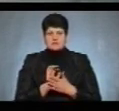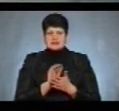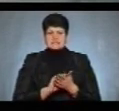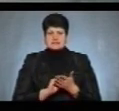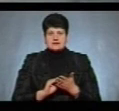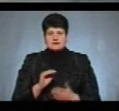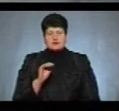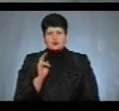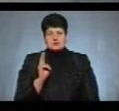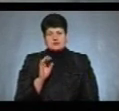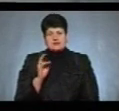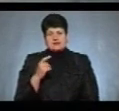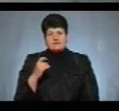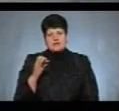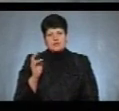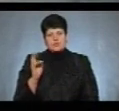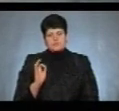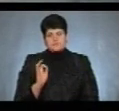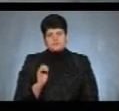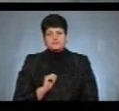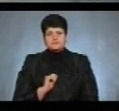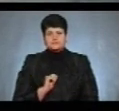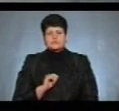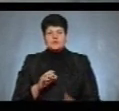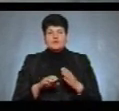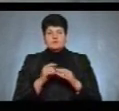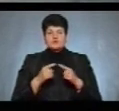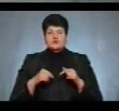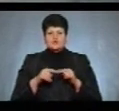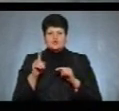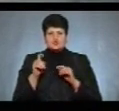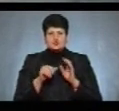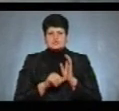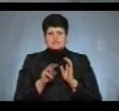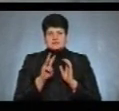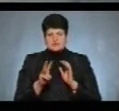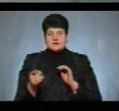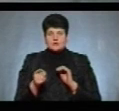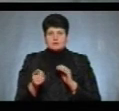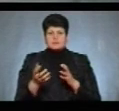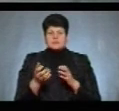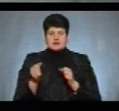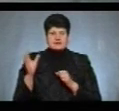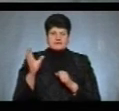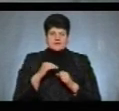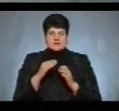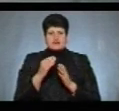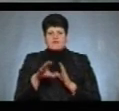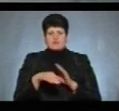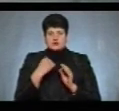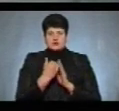комісії Костянтин Хівренко. У виборчому окрузі номер 163 у Тернополі прийняли усі виборчі протоколи